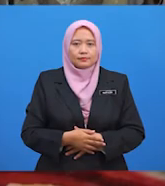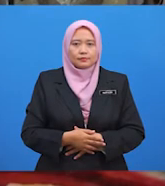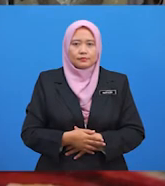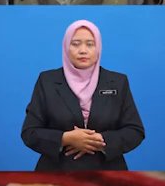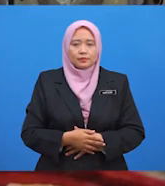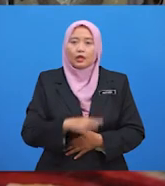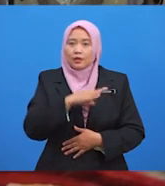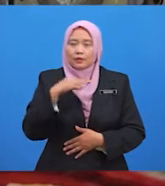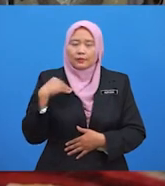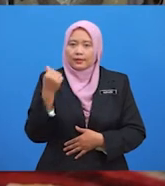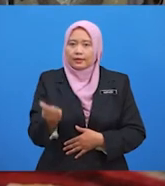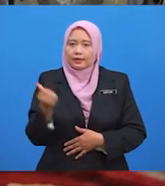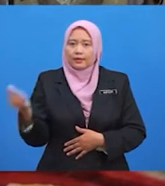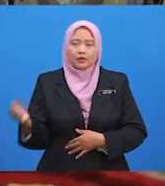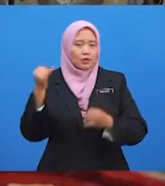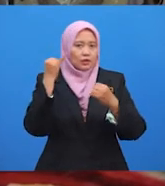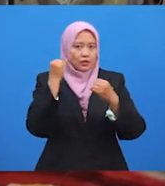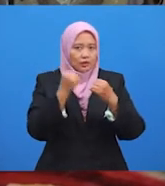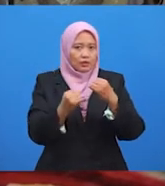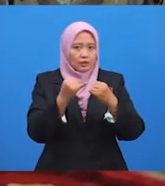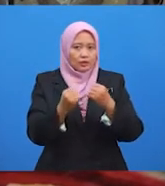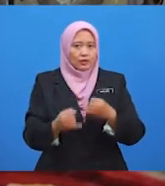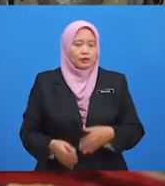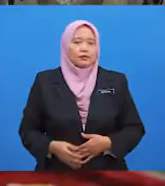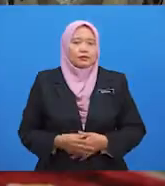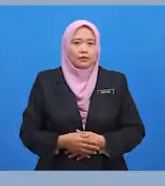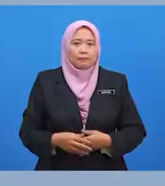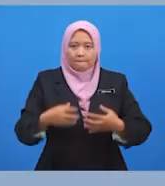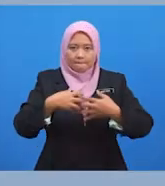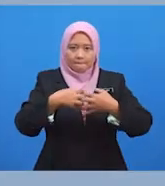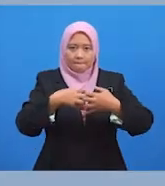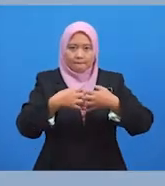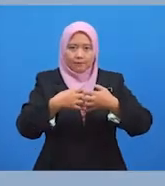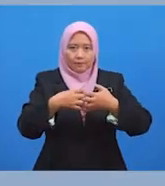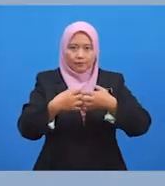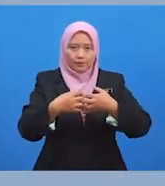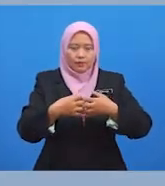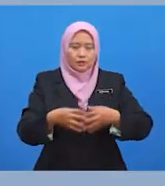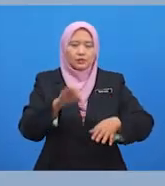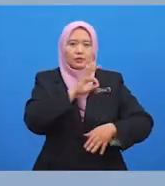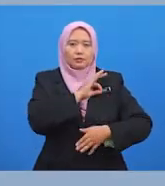Dan peralatan terakhir adalah mesin button bash.